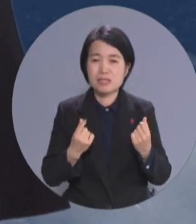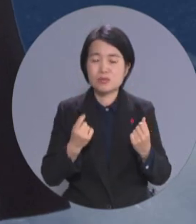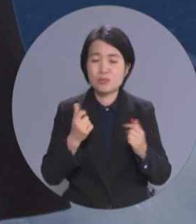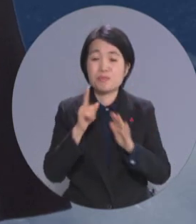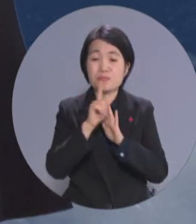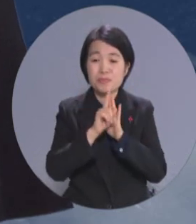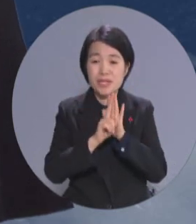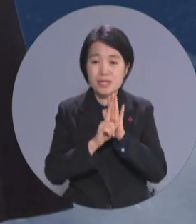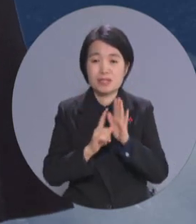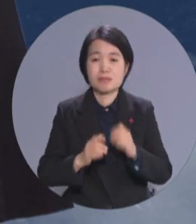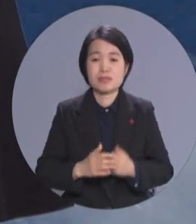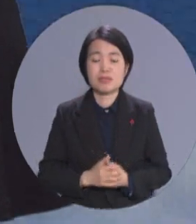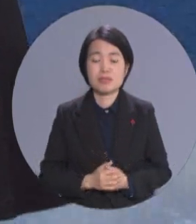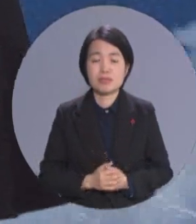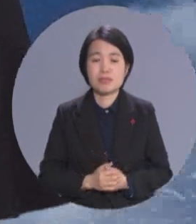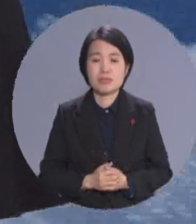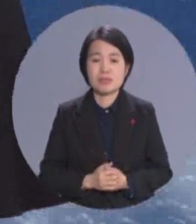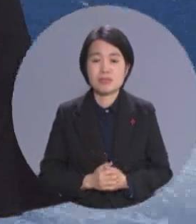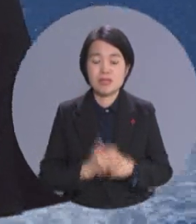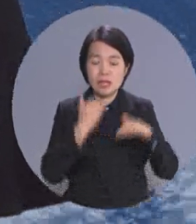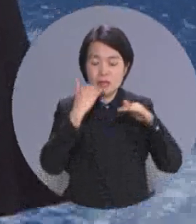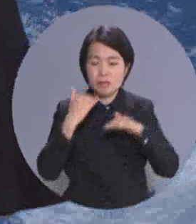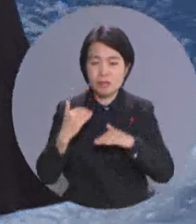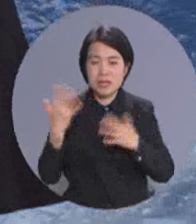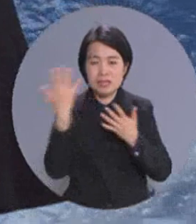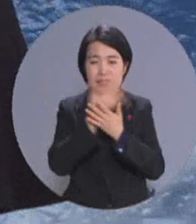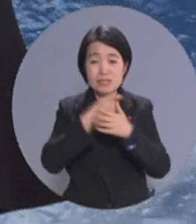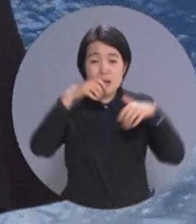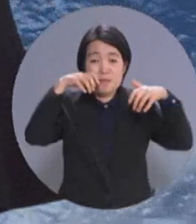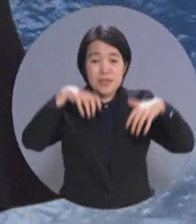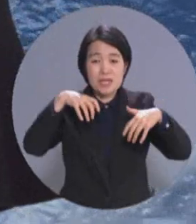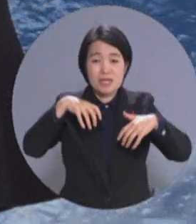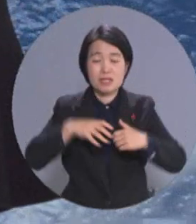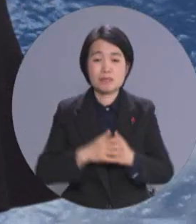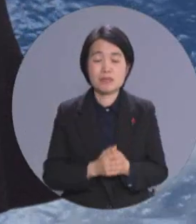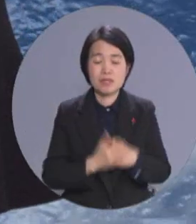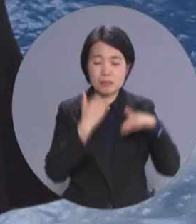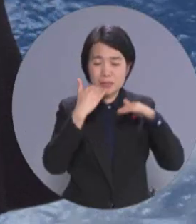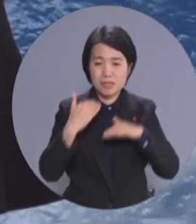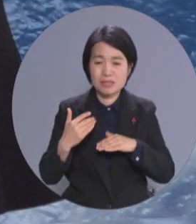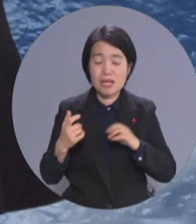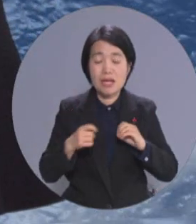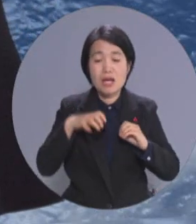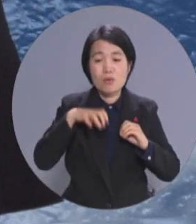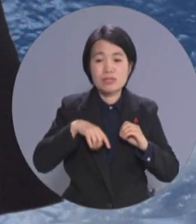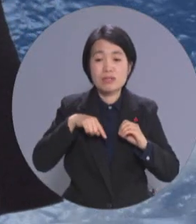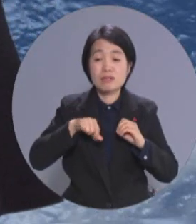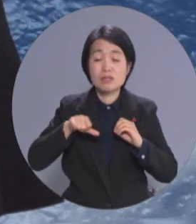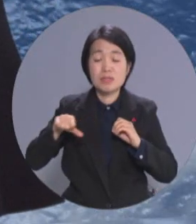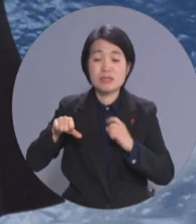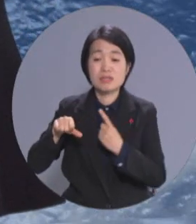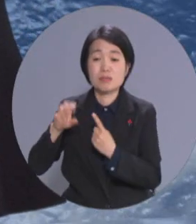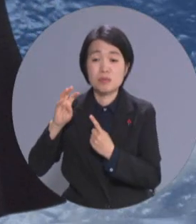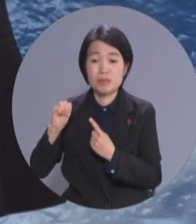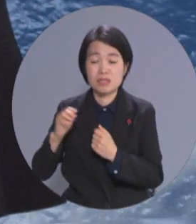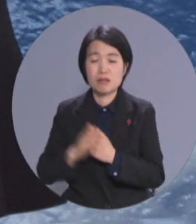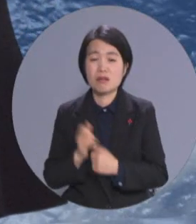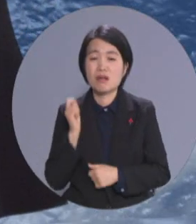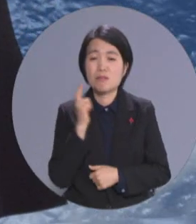낮겠습니다 해상에는 흐리고 비가 오겠습니다 바다의 물결은 앞바다에서 0.5에서